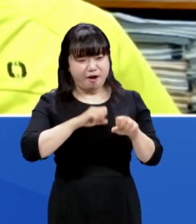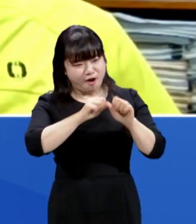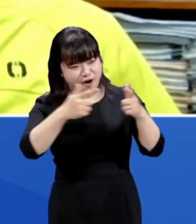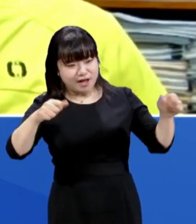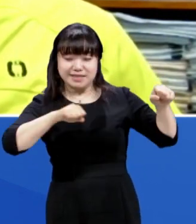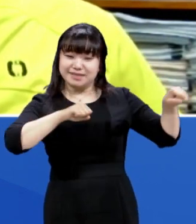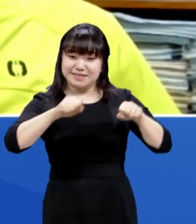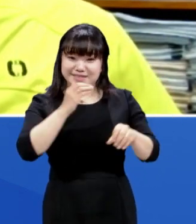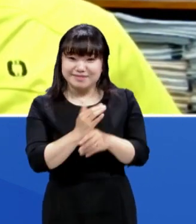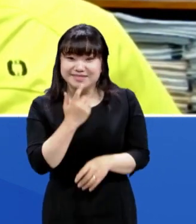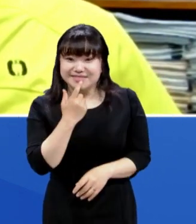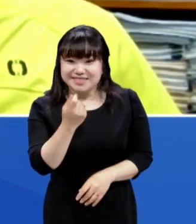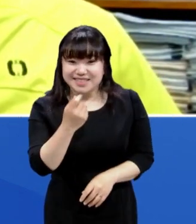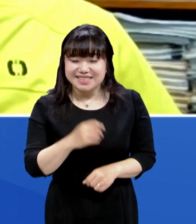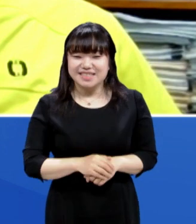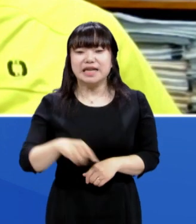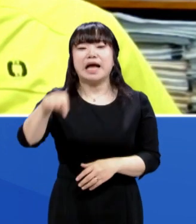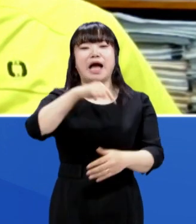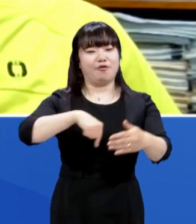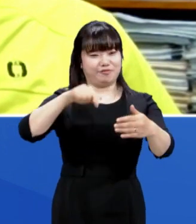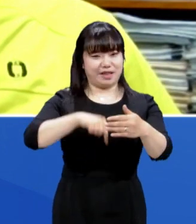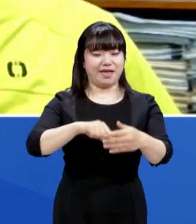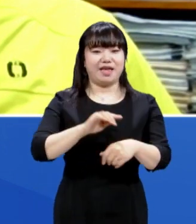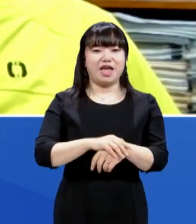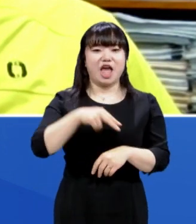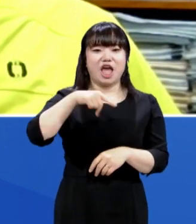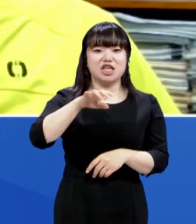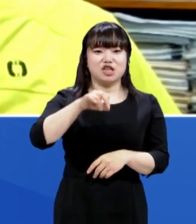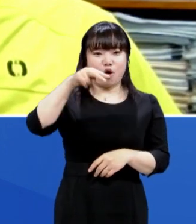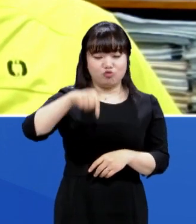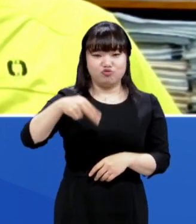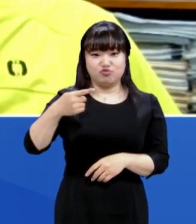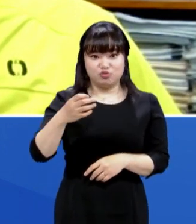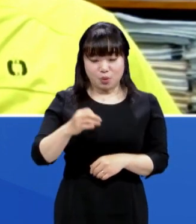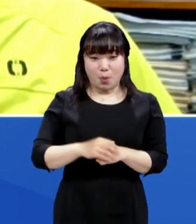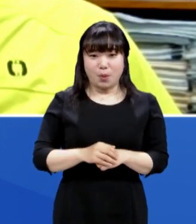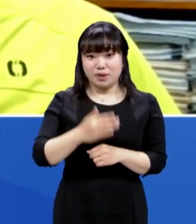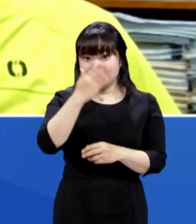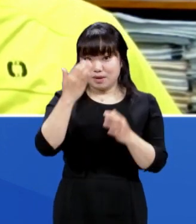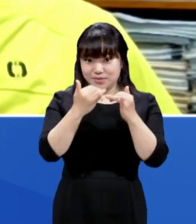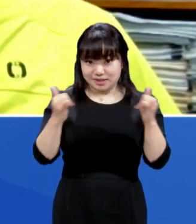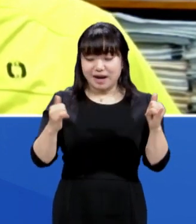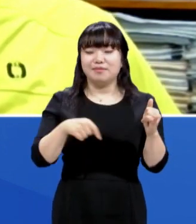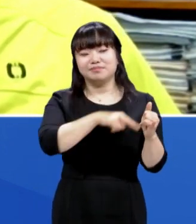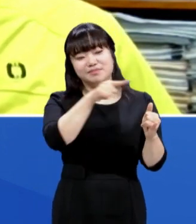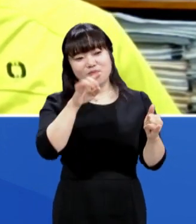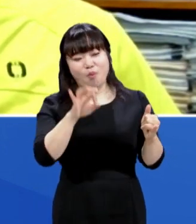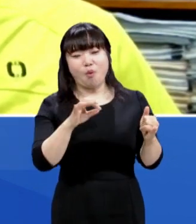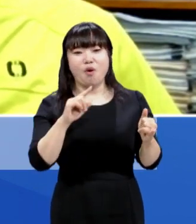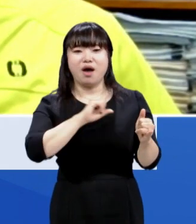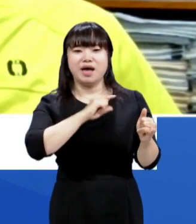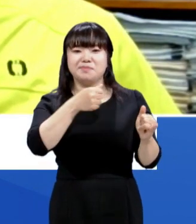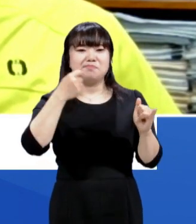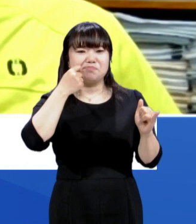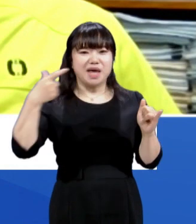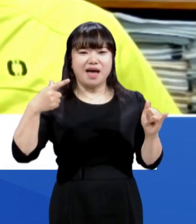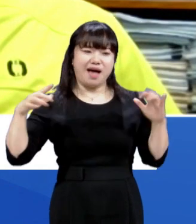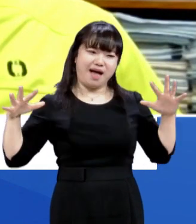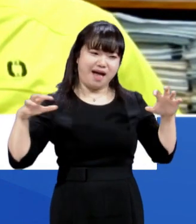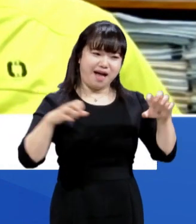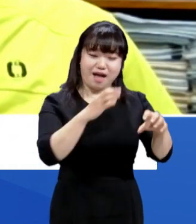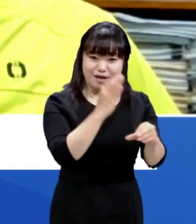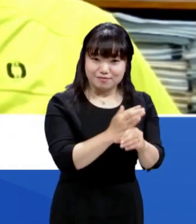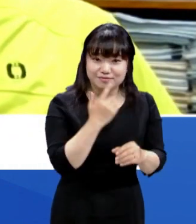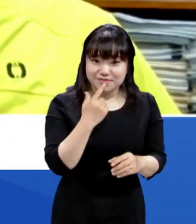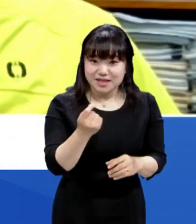있다고 들었습니다 그중에서도 요즘 이 성수동 은 젊은이들의 핫 플레이스 로 불려지고 있는데 여기에 더해 또 성동고 가